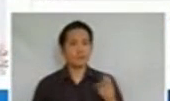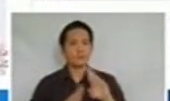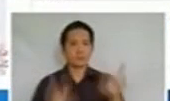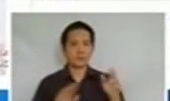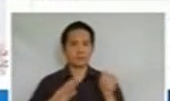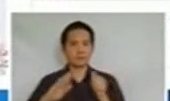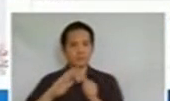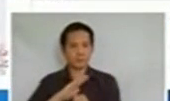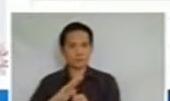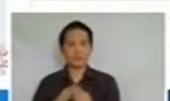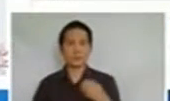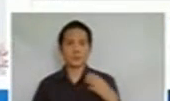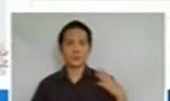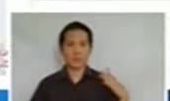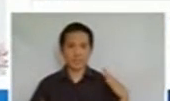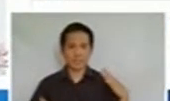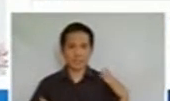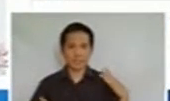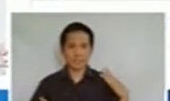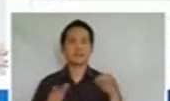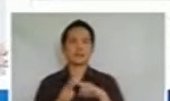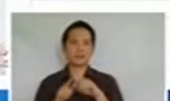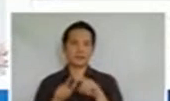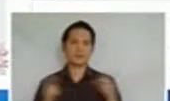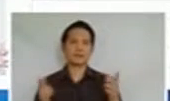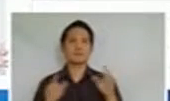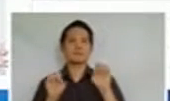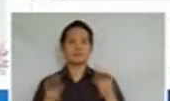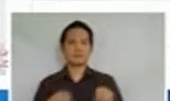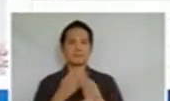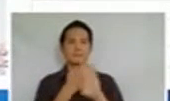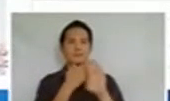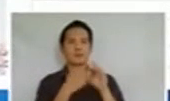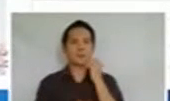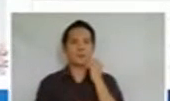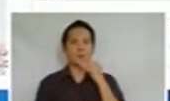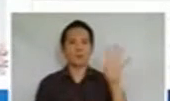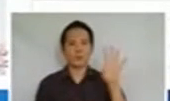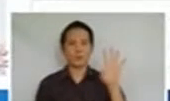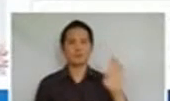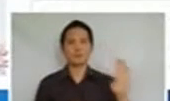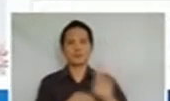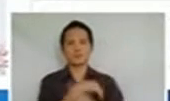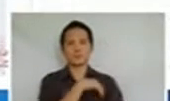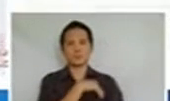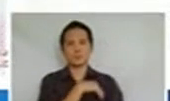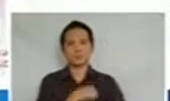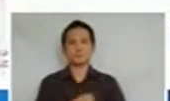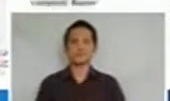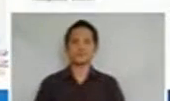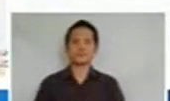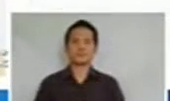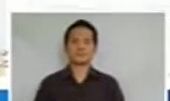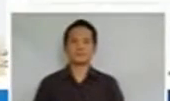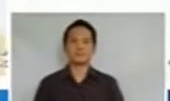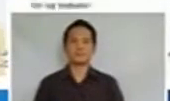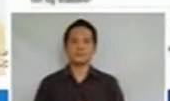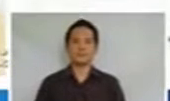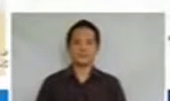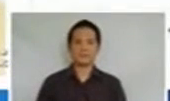i-capture po yung information ng ating mga OFW. Hindi lang po yung pauwi. Pero sa ngayon po, ang